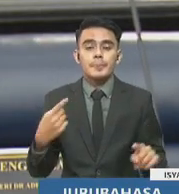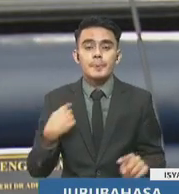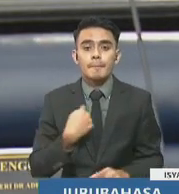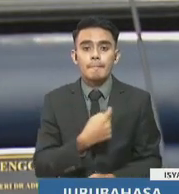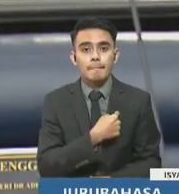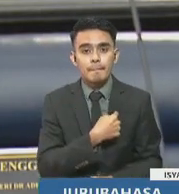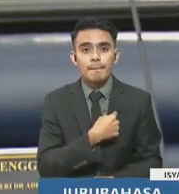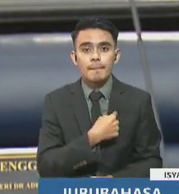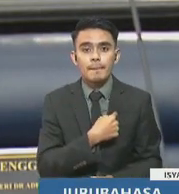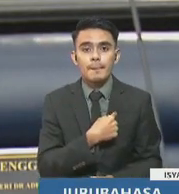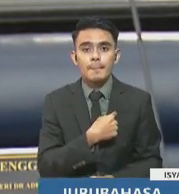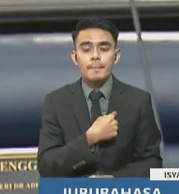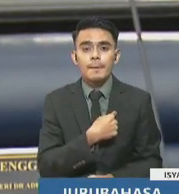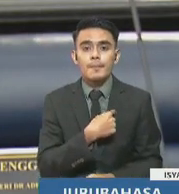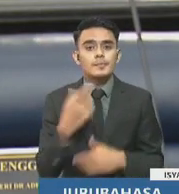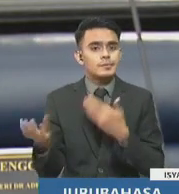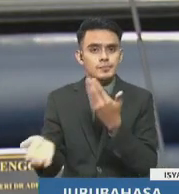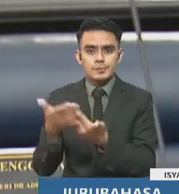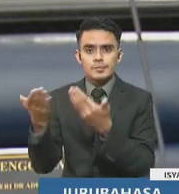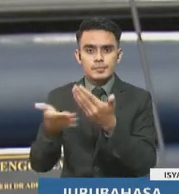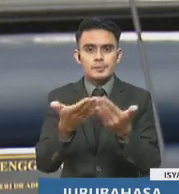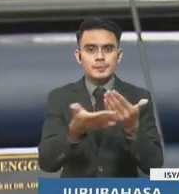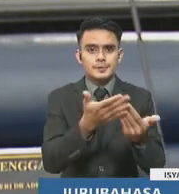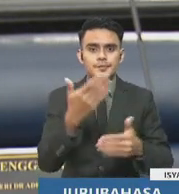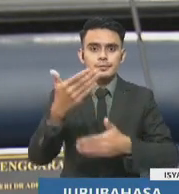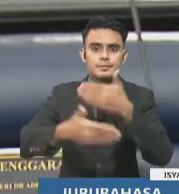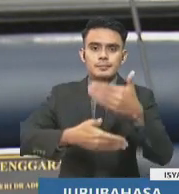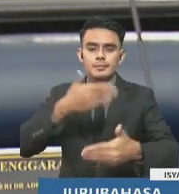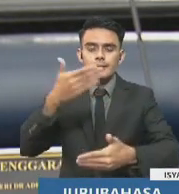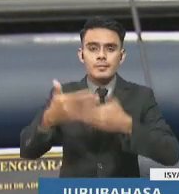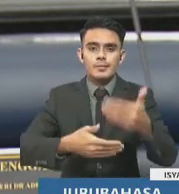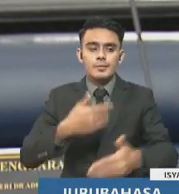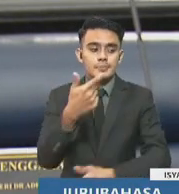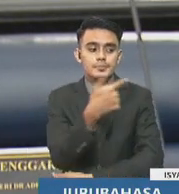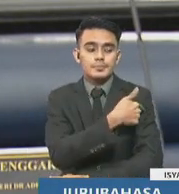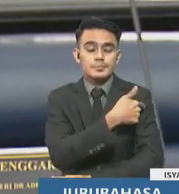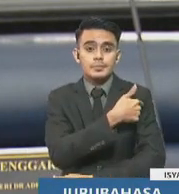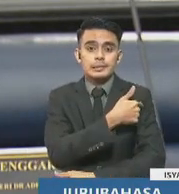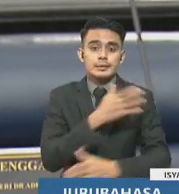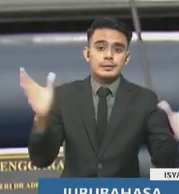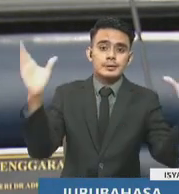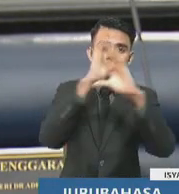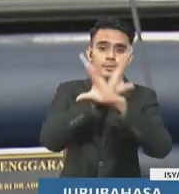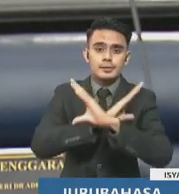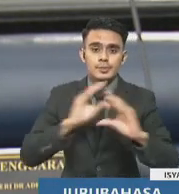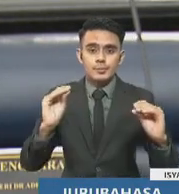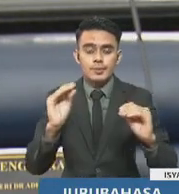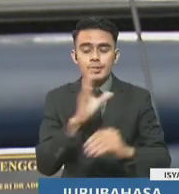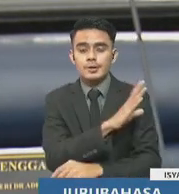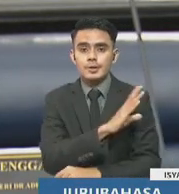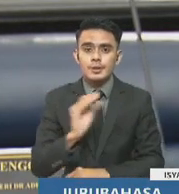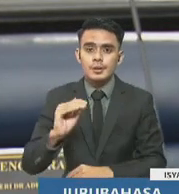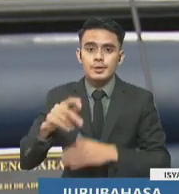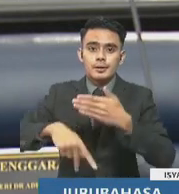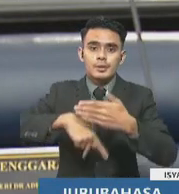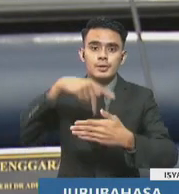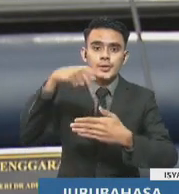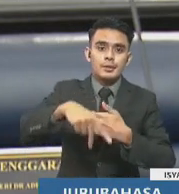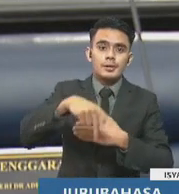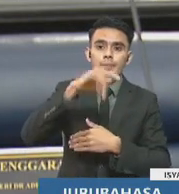akan memudahkan lagi proses vaksinasi di Sarawak, dan